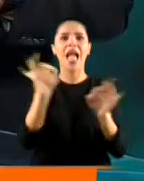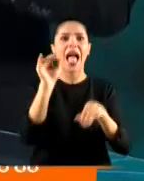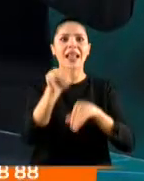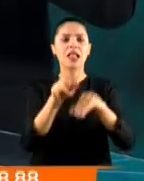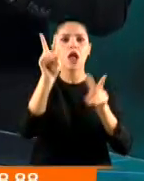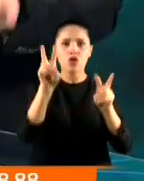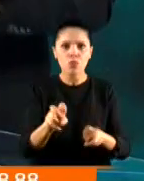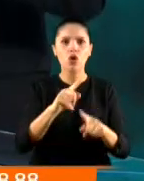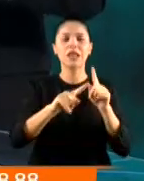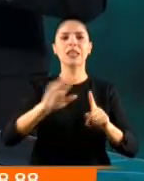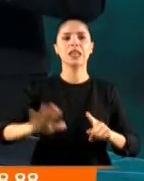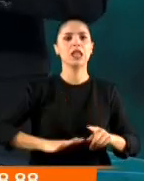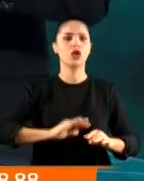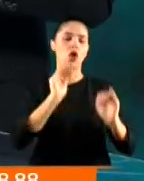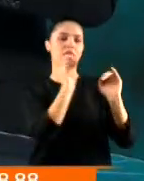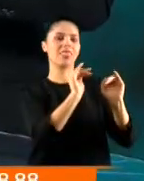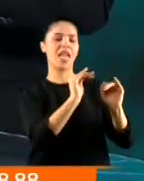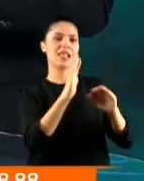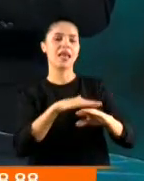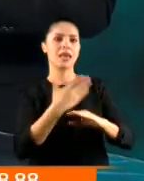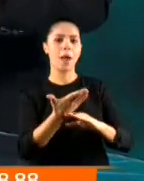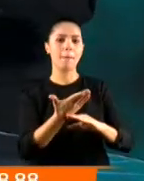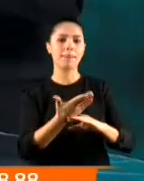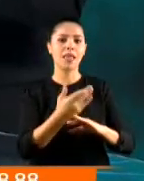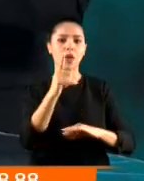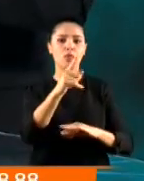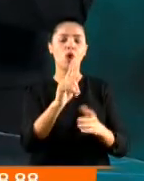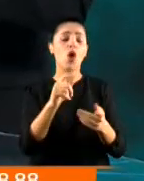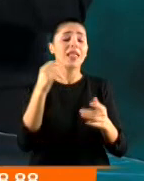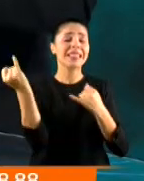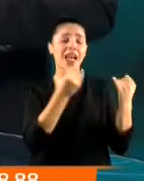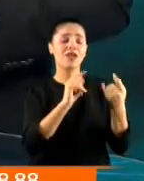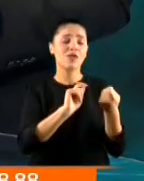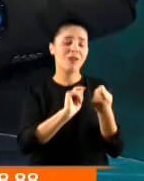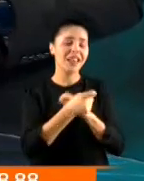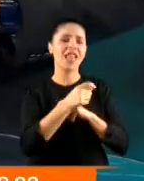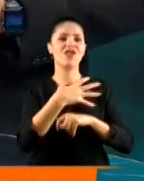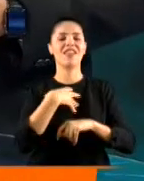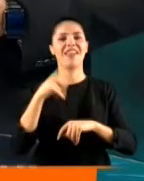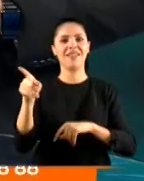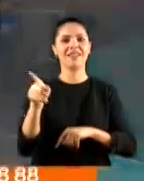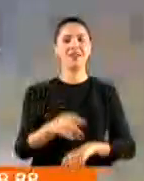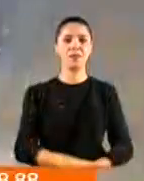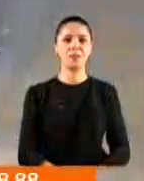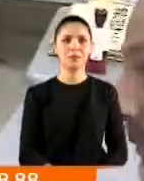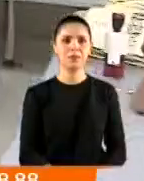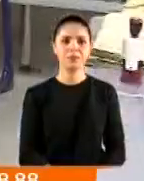seçim konusunda Kılıçdaroğlu'na destek verdi yani tartışmalı başka bir yöne çevirdi aslında